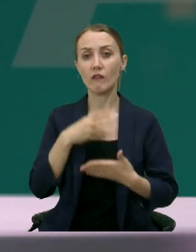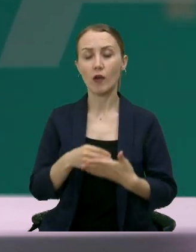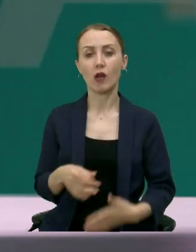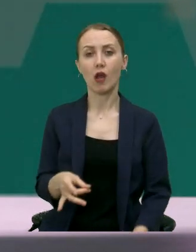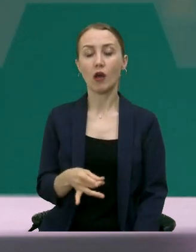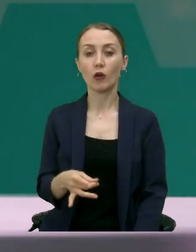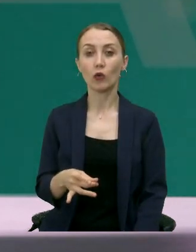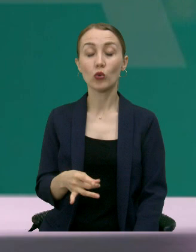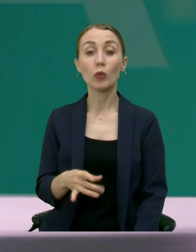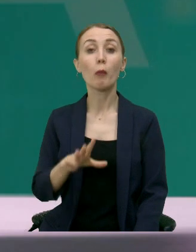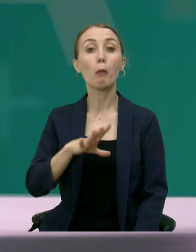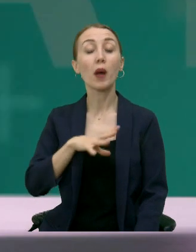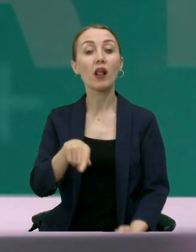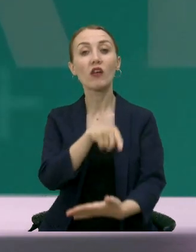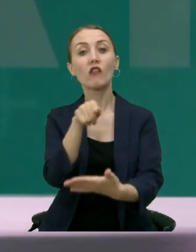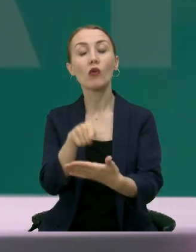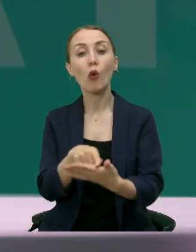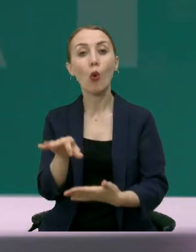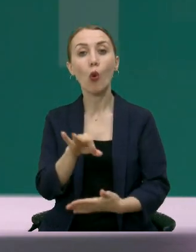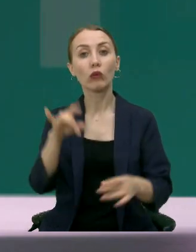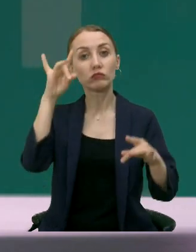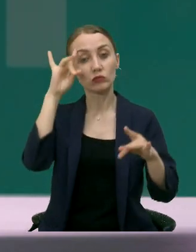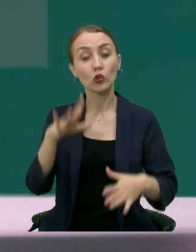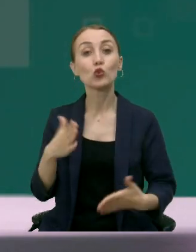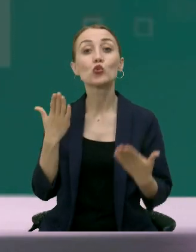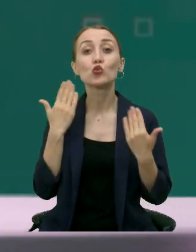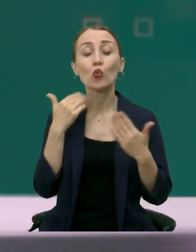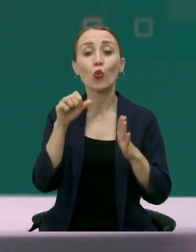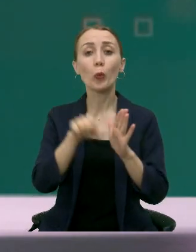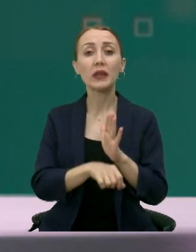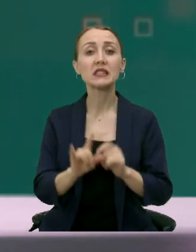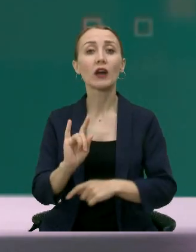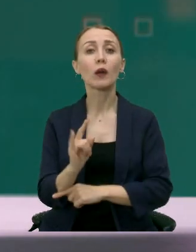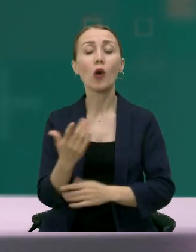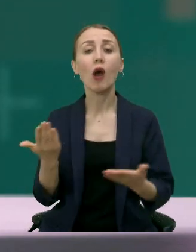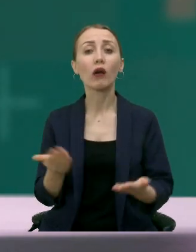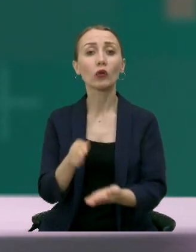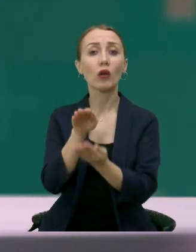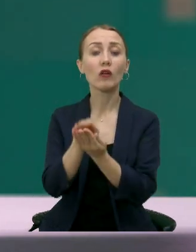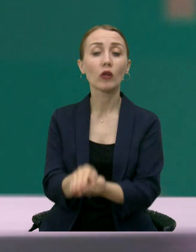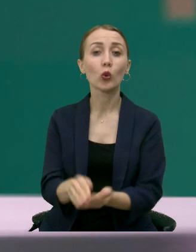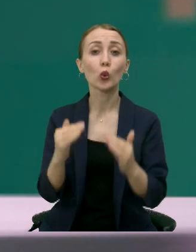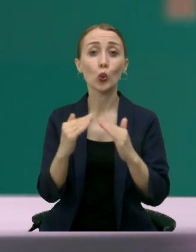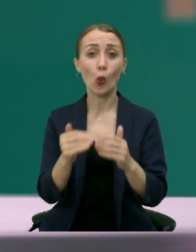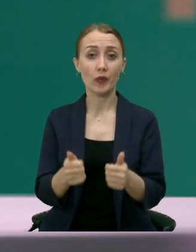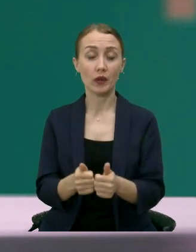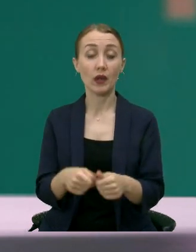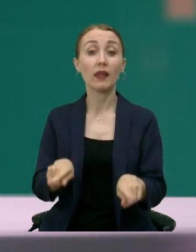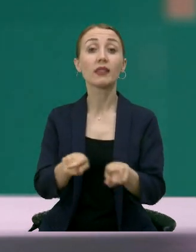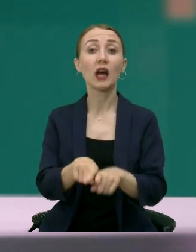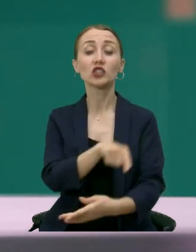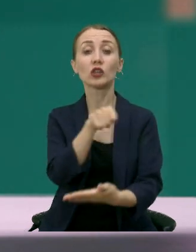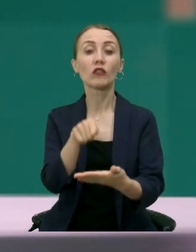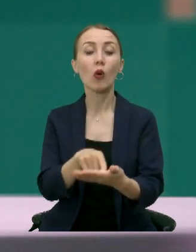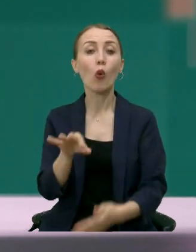брифинге журналисты спросили о резонансном инциденте в Щучинске, убийстве ребенка, которого похоронили во дворе. Также задавали вопросы